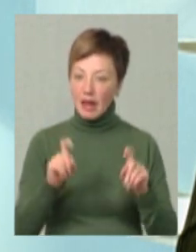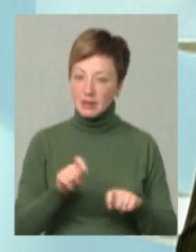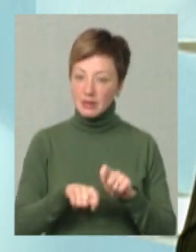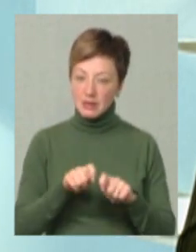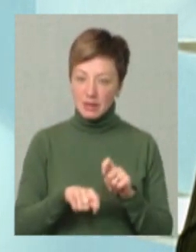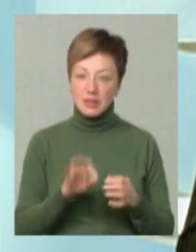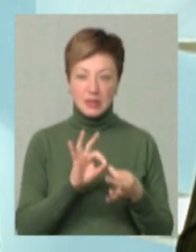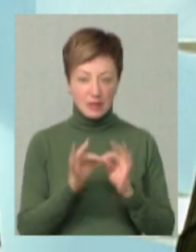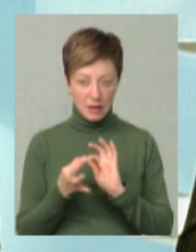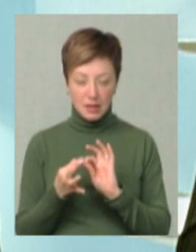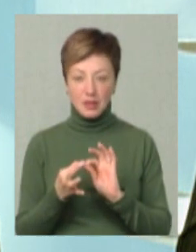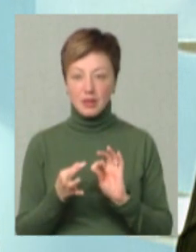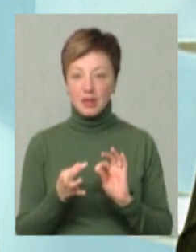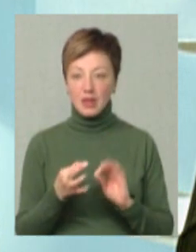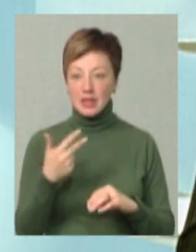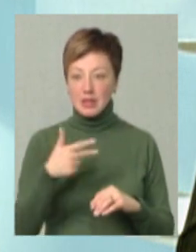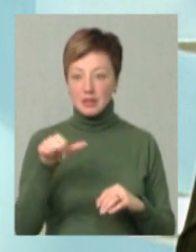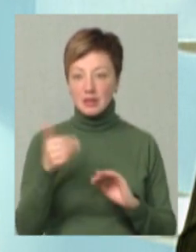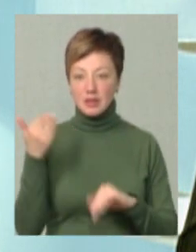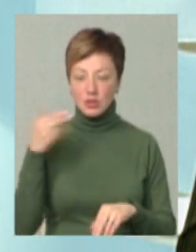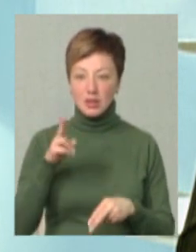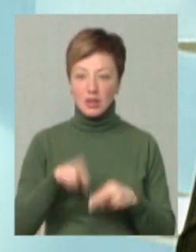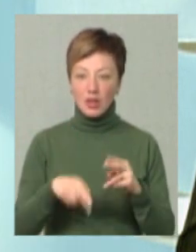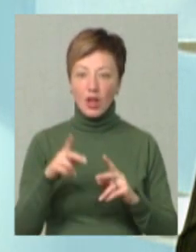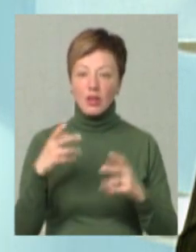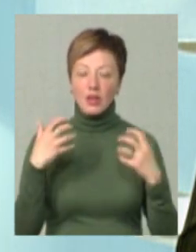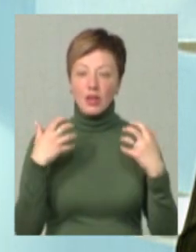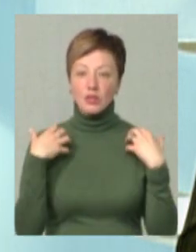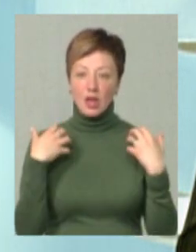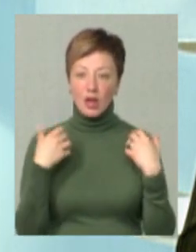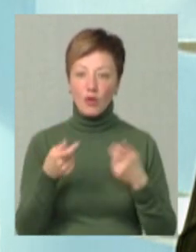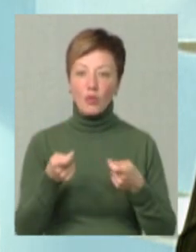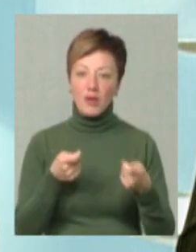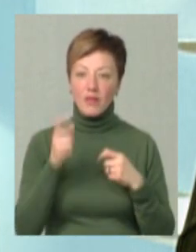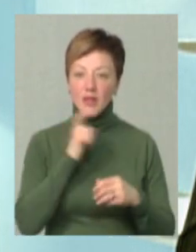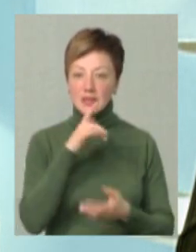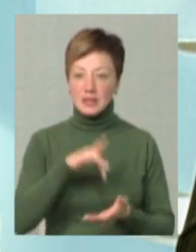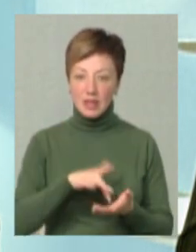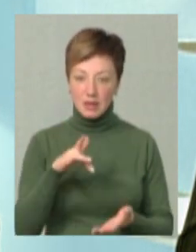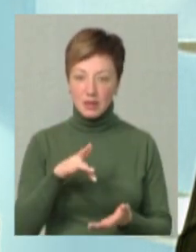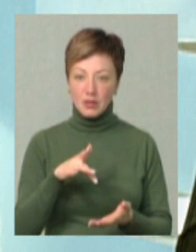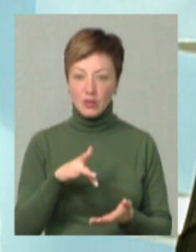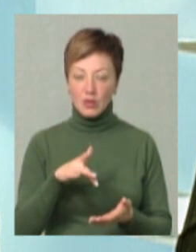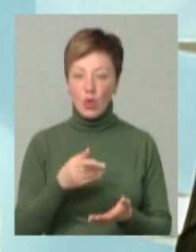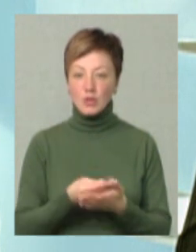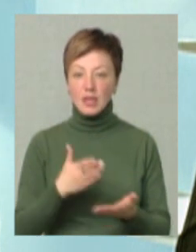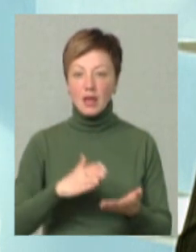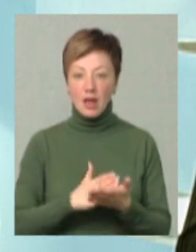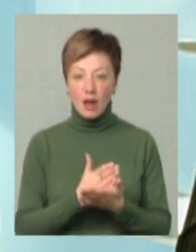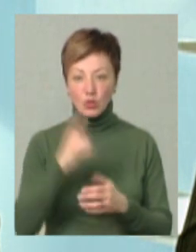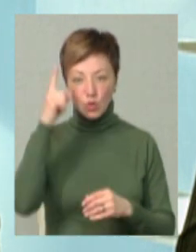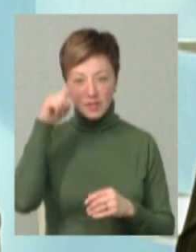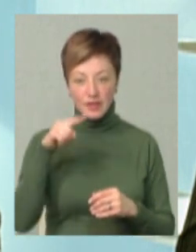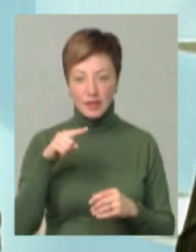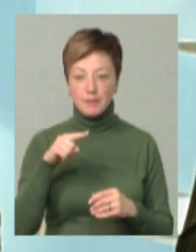оскільки от півгодини тому закінчилась нарада з начальниками відділу управління з Вінницьким центром оцінювання